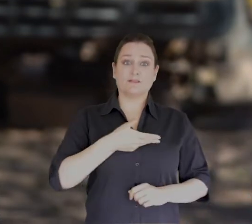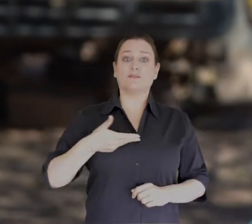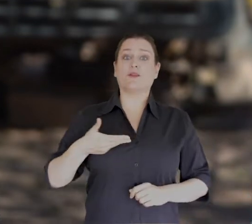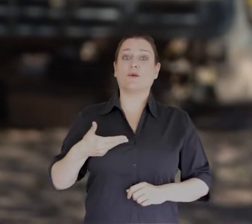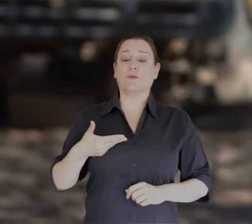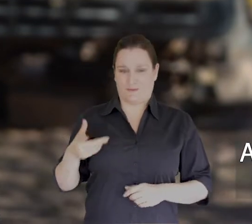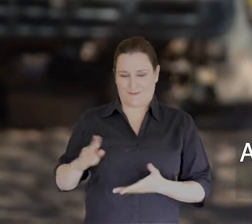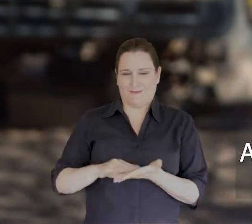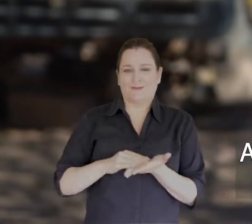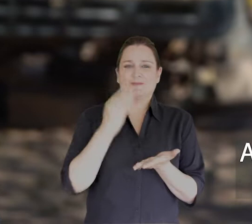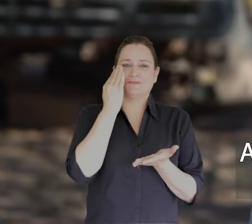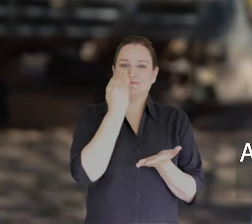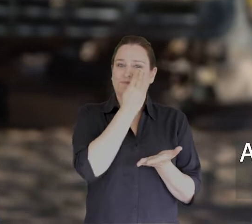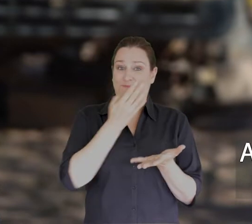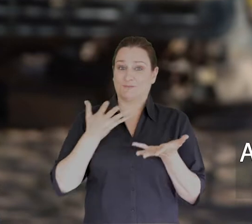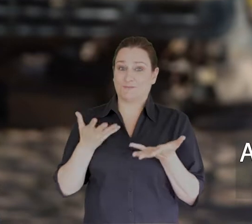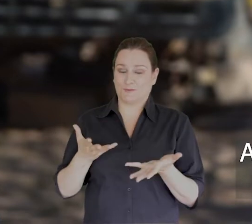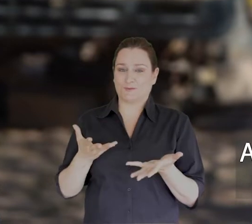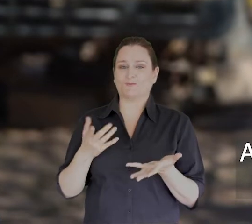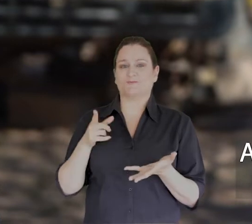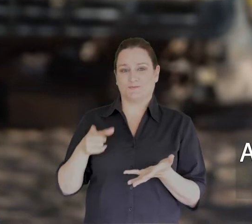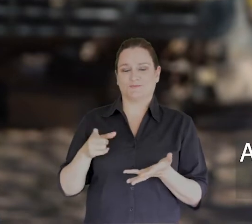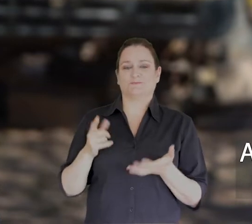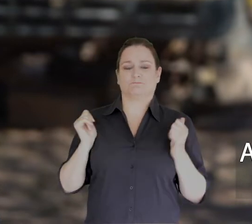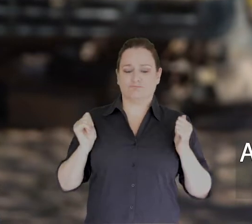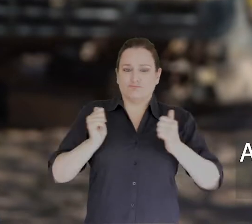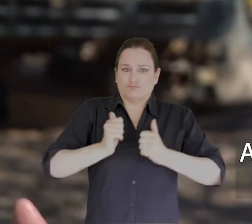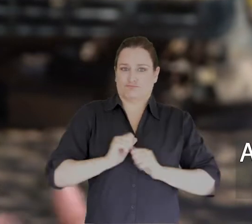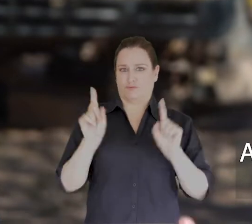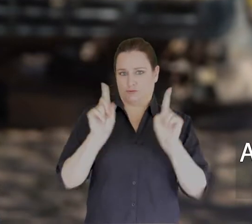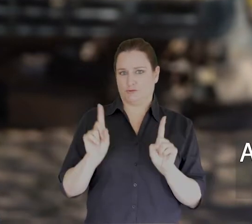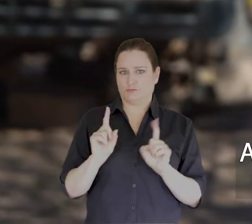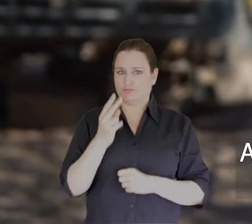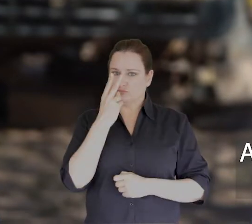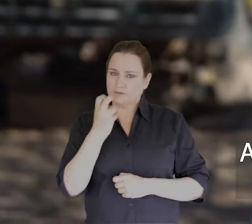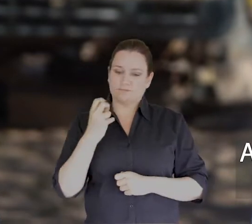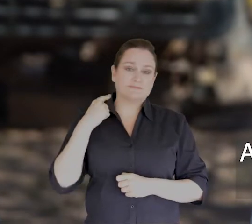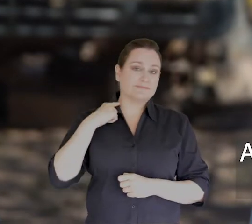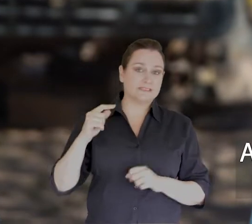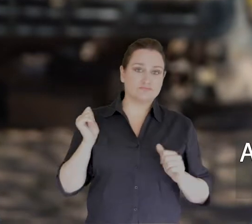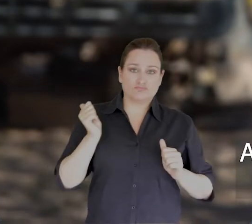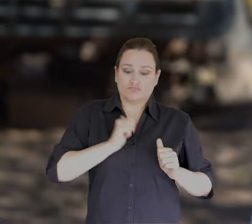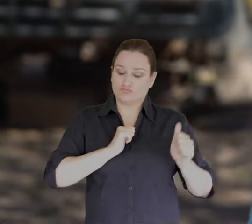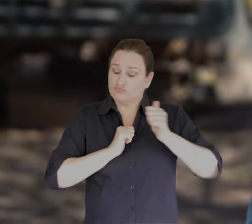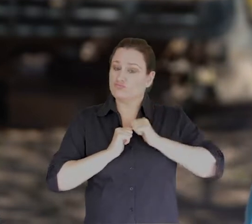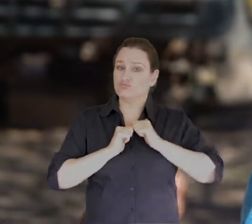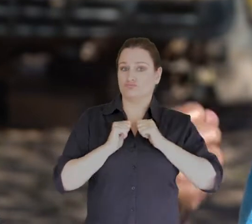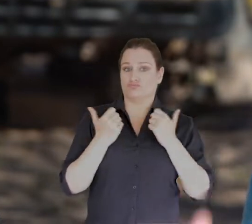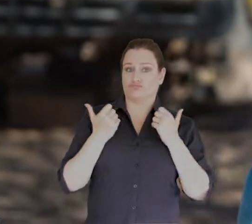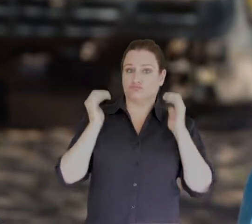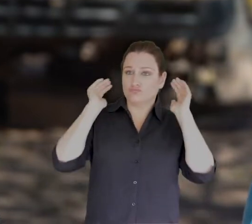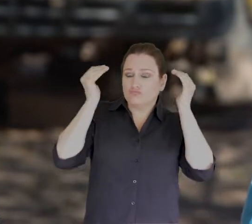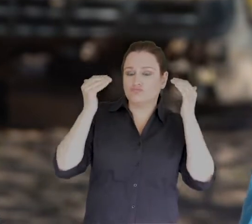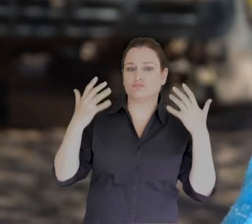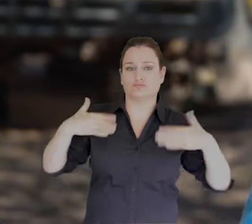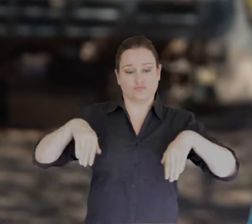gezicht opgemaakt met dit. En zij wordt daar zwart in een wit doek. Wordt ze opgezet met een